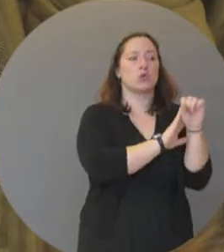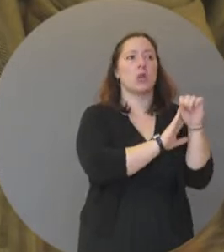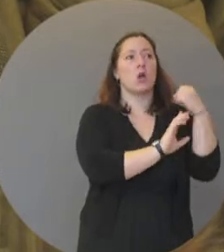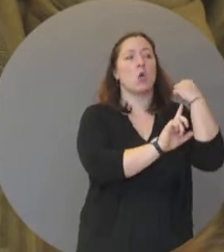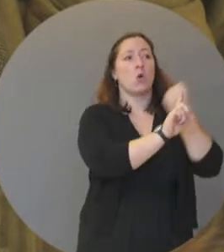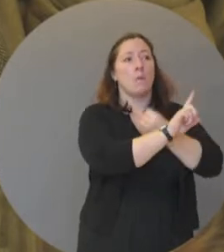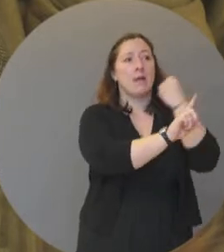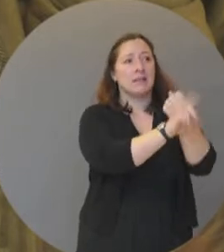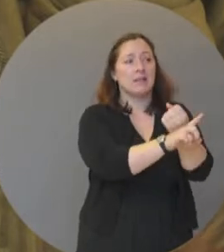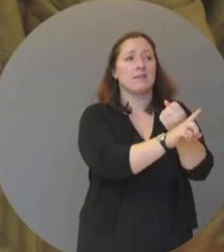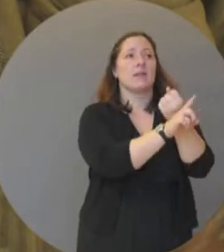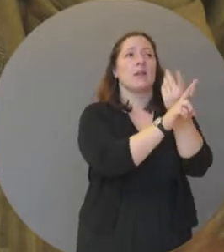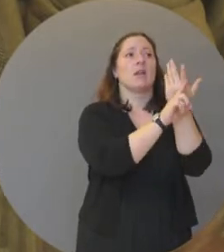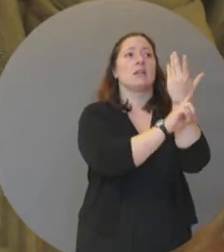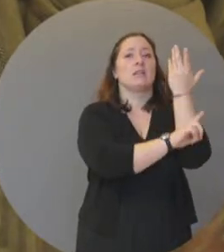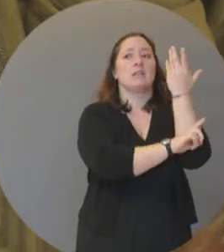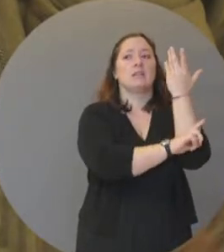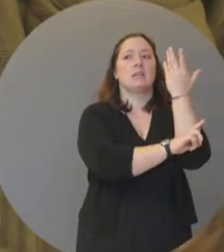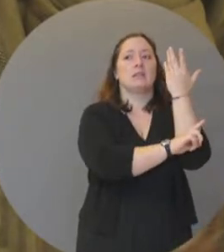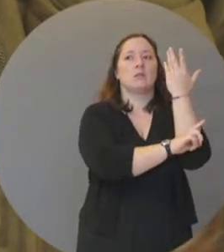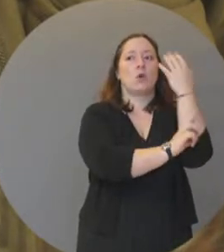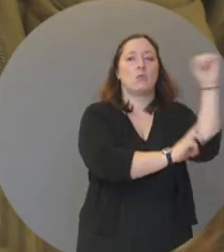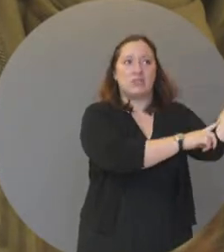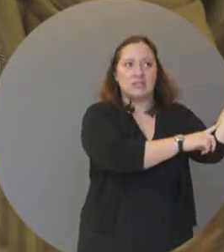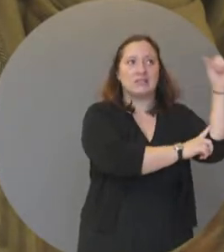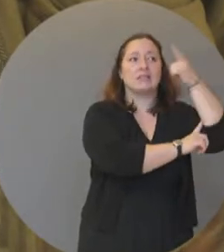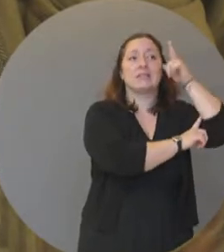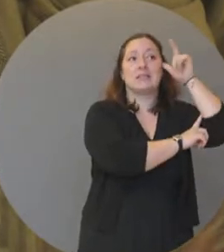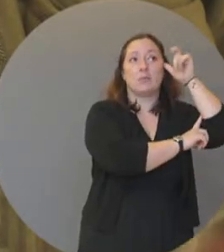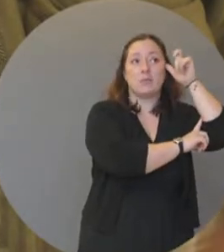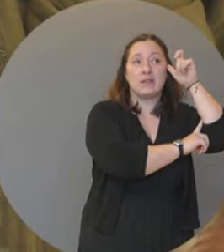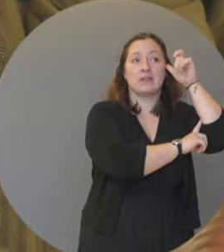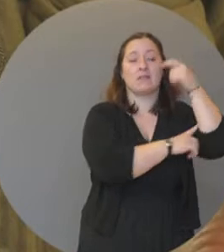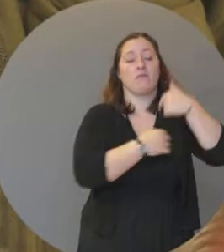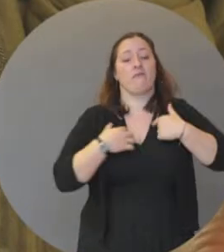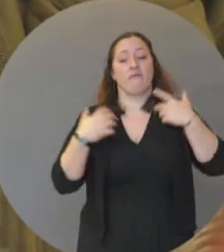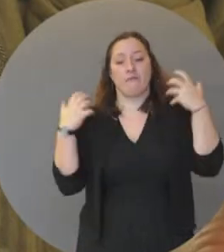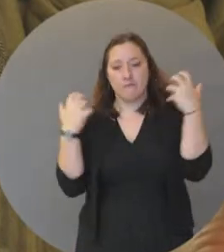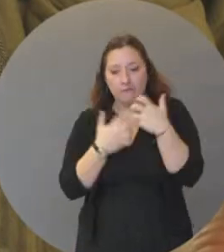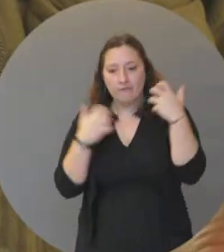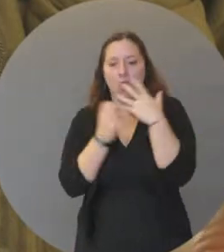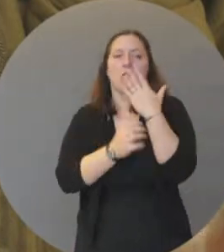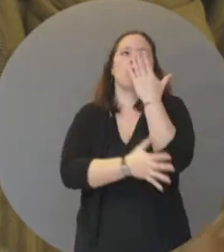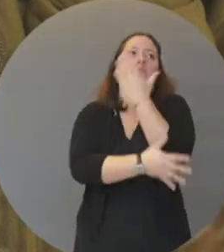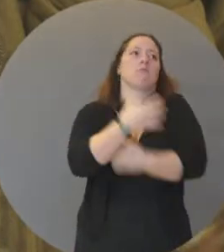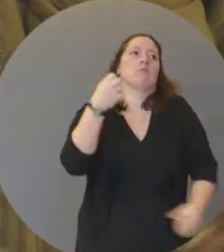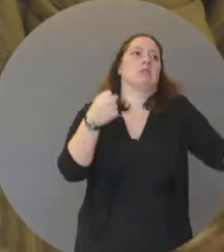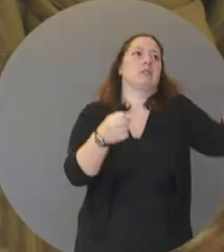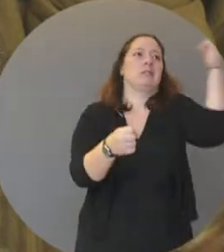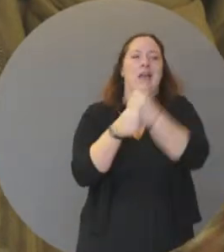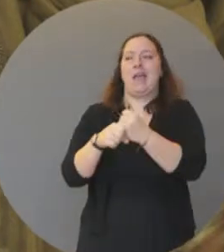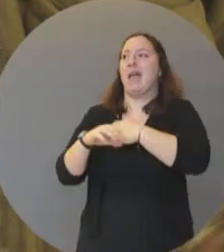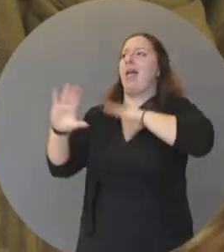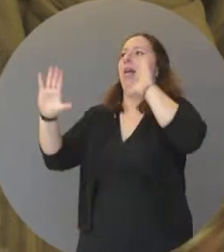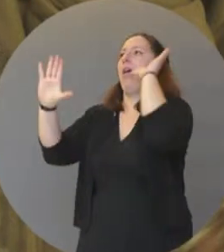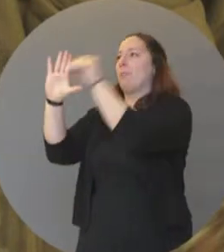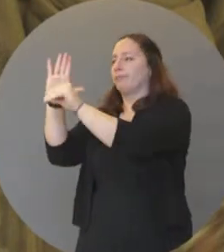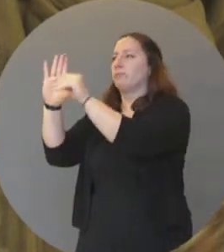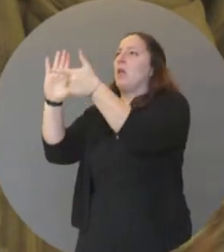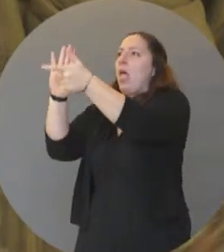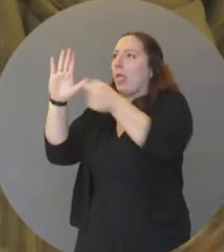souhaite que soit travailler cette mise à disposition de protection menstruelle en libre-service par distributeur recharger régulièrement